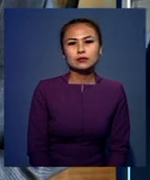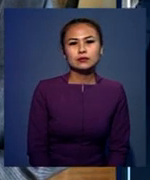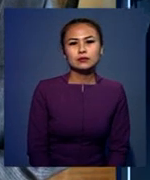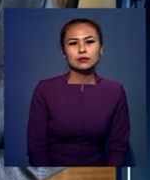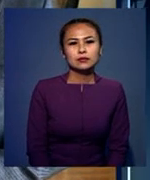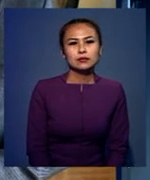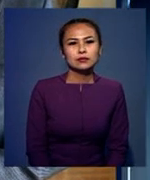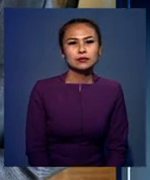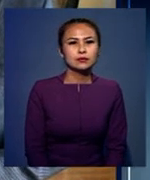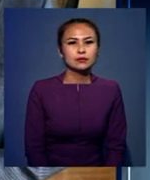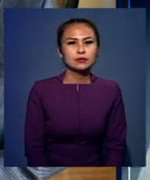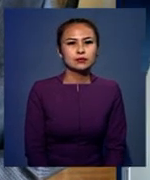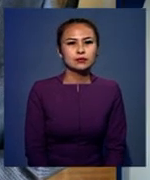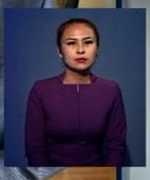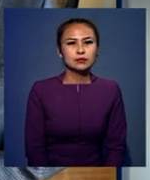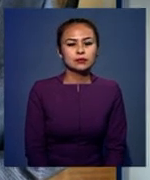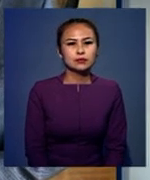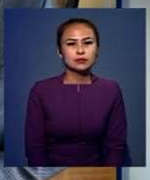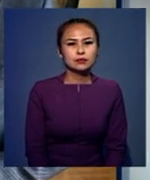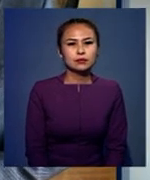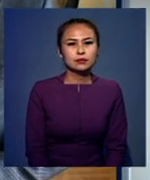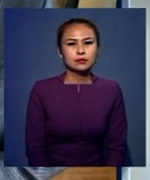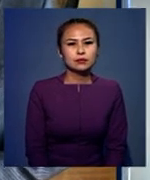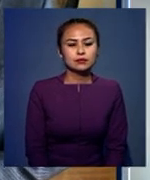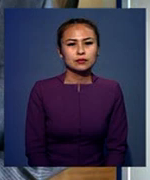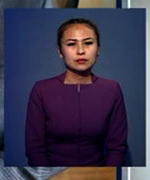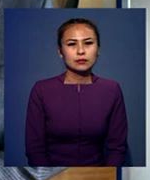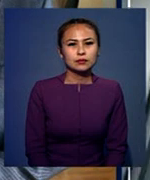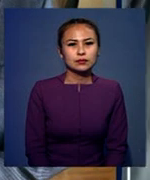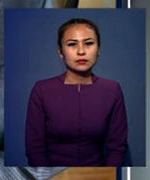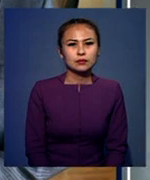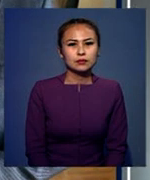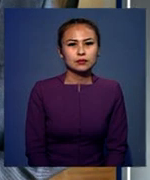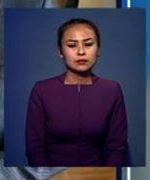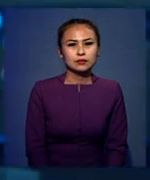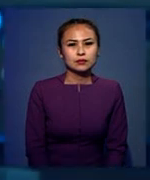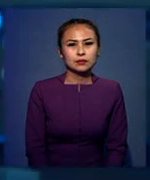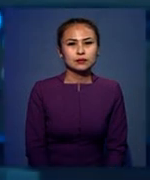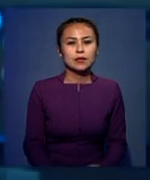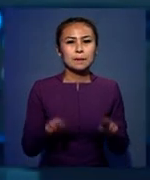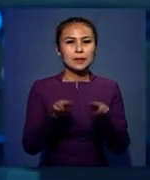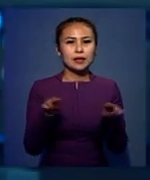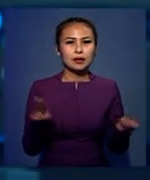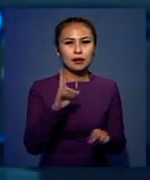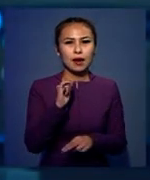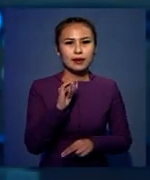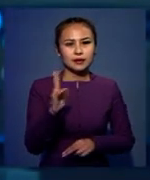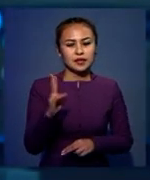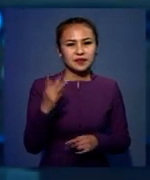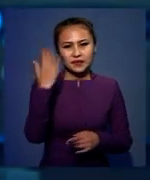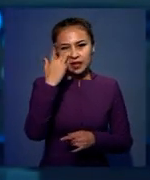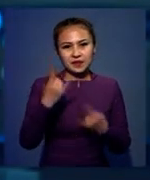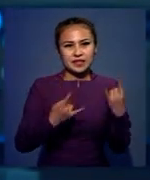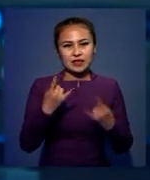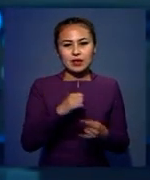Талғат Серікқалиұлы тікелей байланыста ақпаратпен бөліскен еді. Біз ары қарай жалғастырамыз. Ал Петропавлда Кан